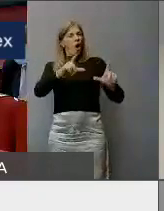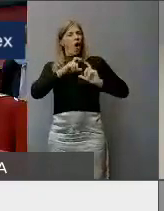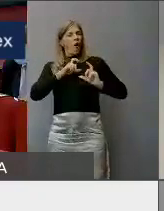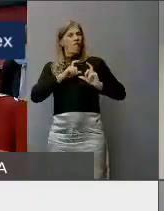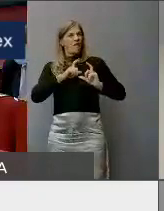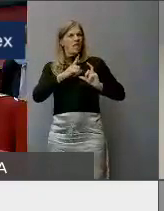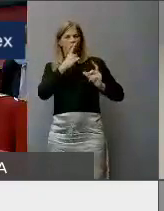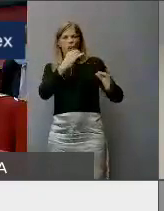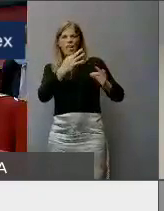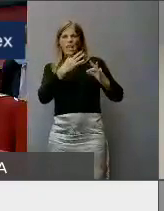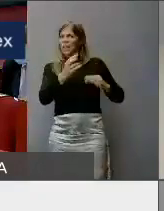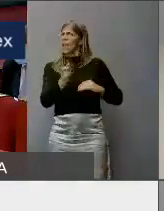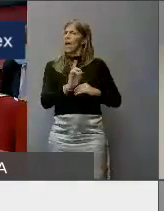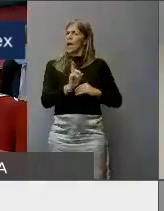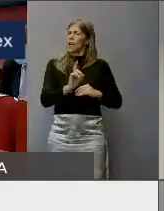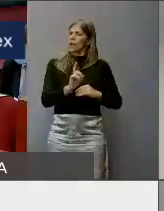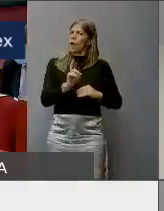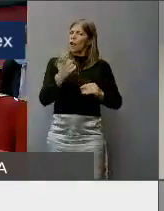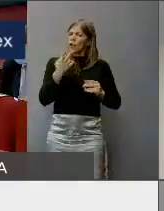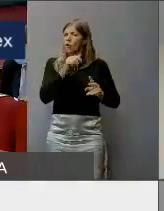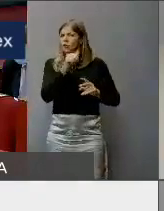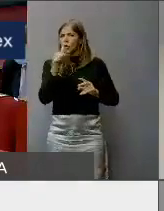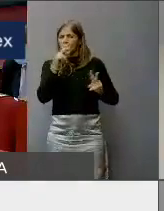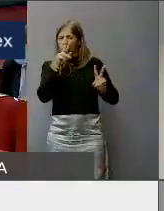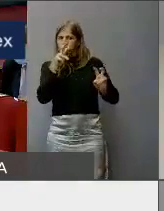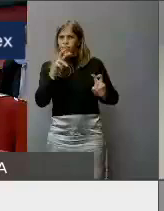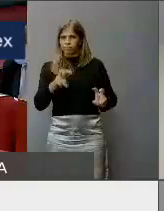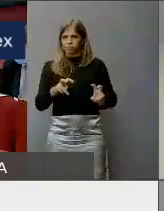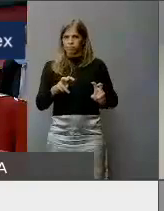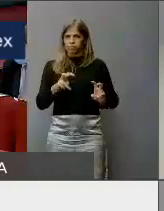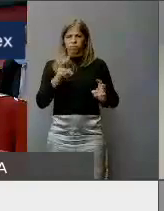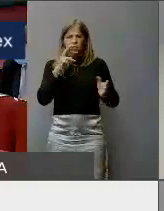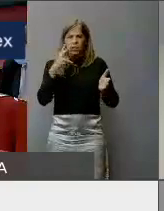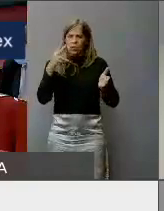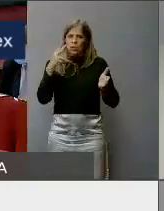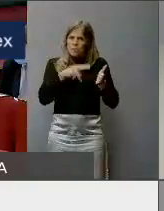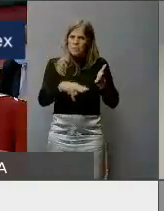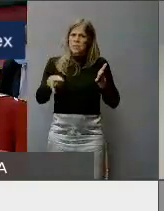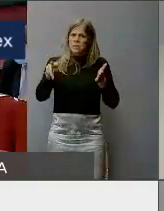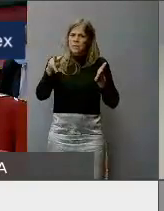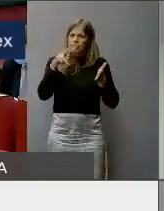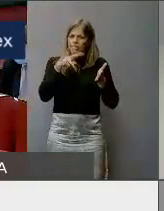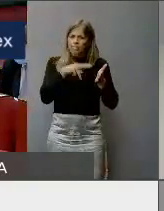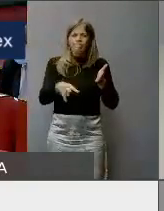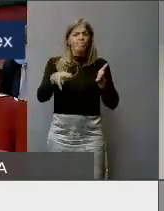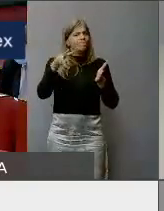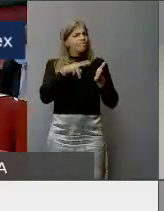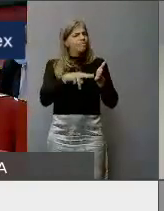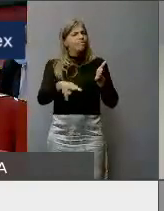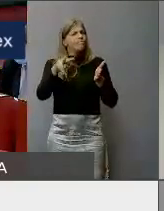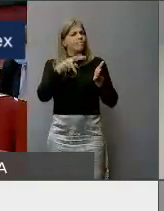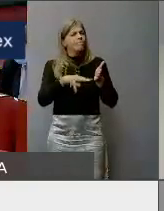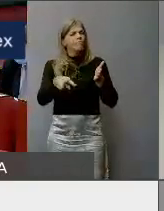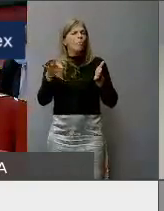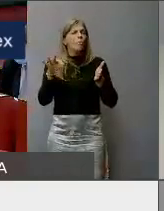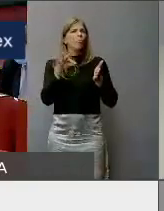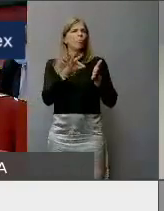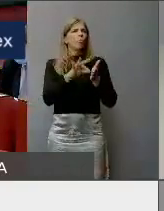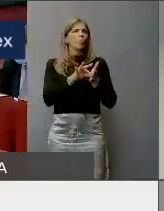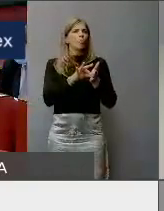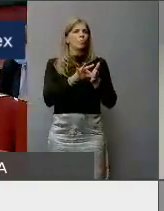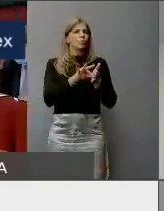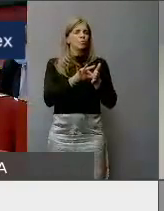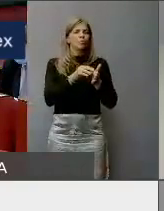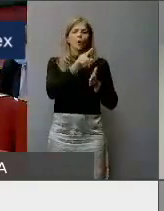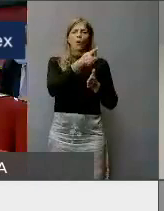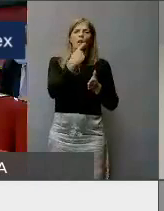e ho riletto molto il punto dove parla di tempo opportuno procedere della